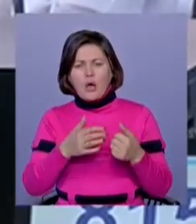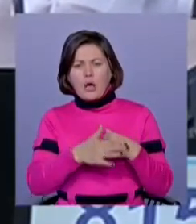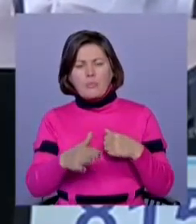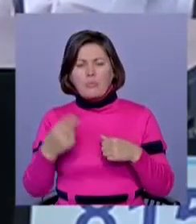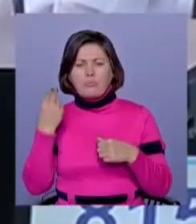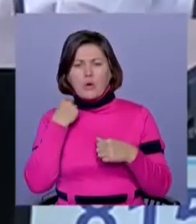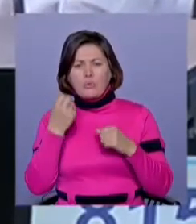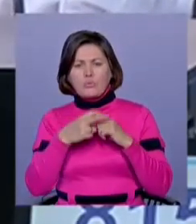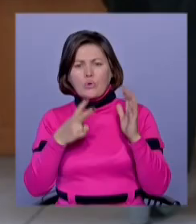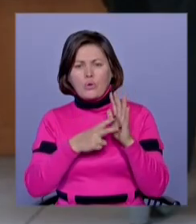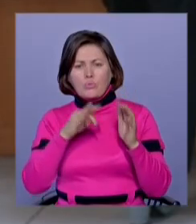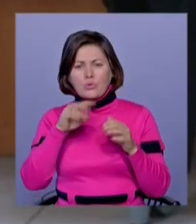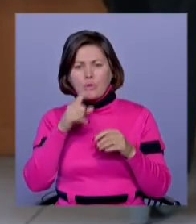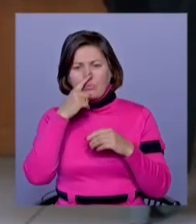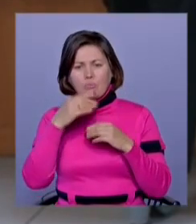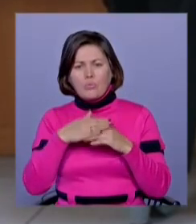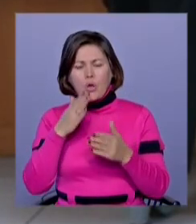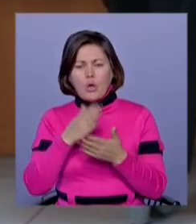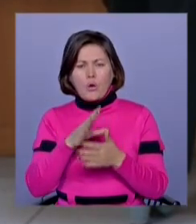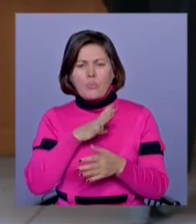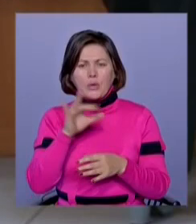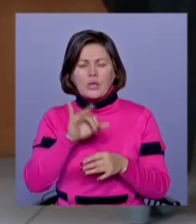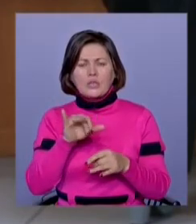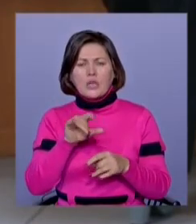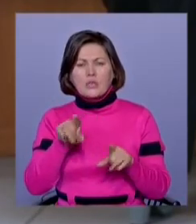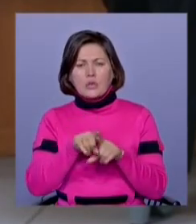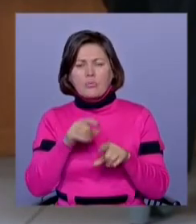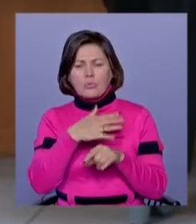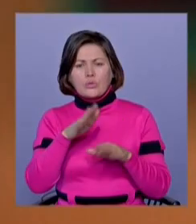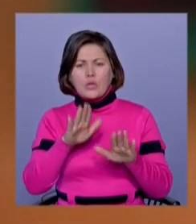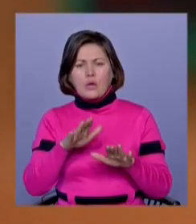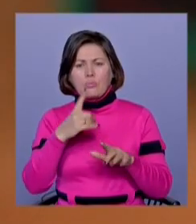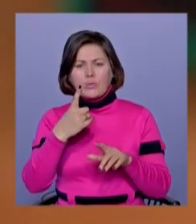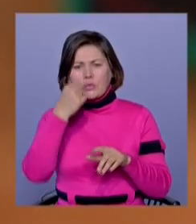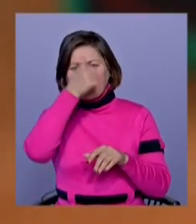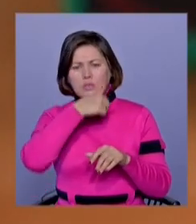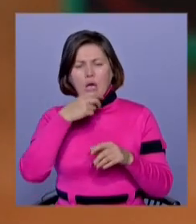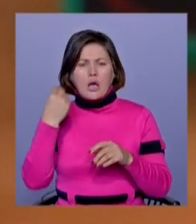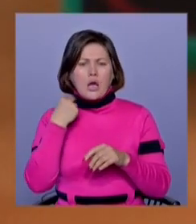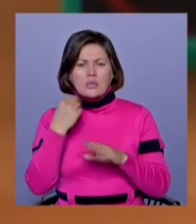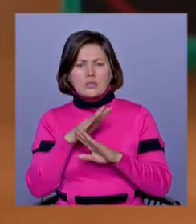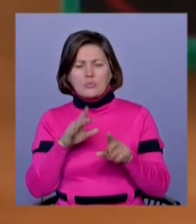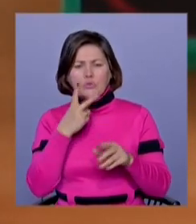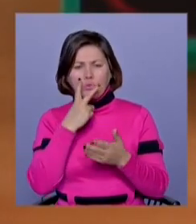қарызы 18 миллион теңгеге жуықтап үлгеріпті. Және бұл тек бір жылдың қарыз емес көрінеді.